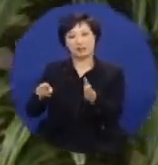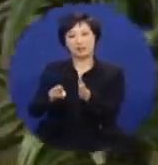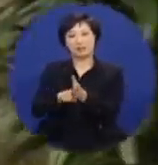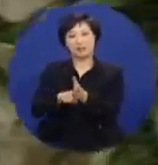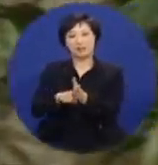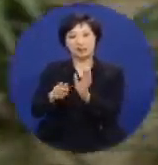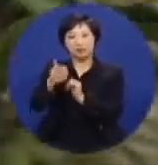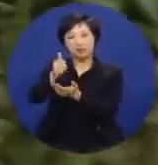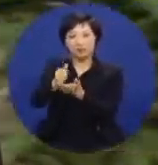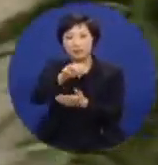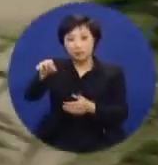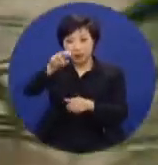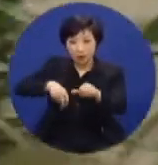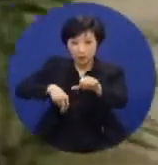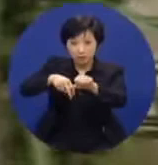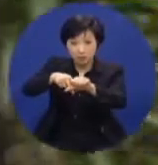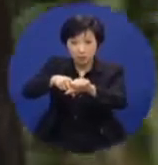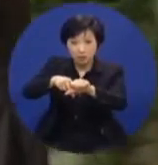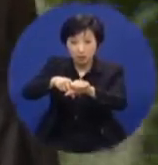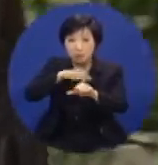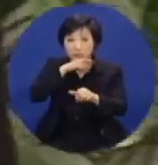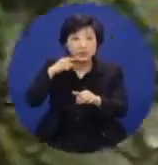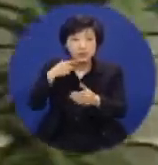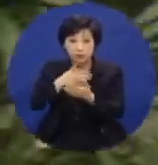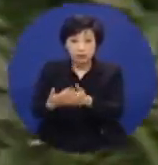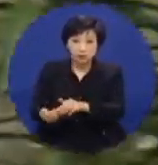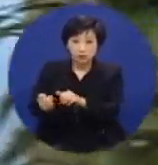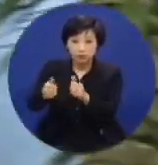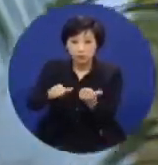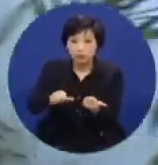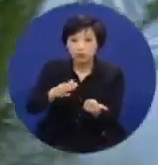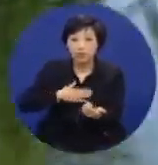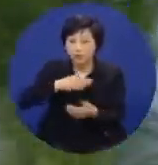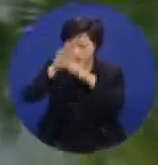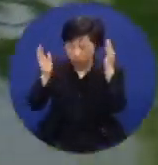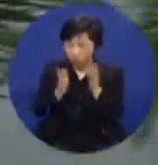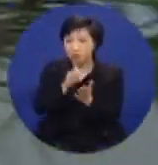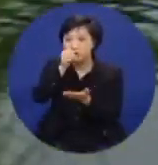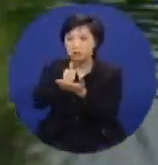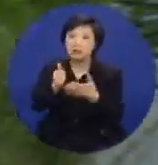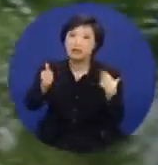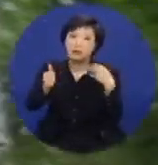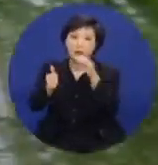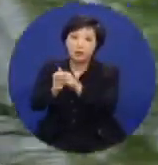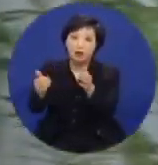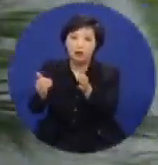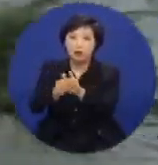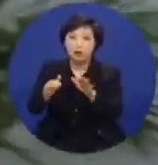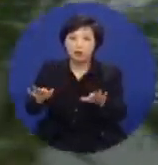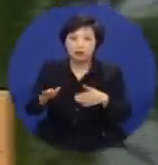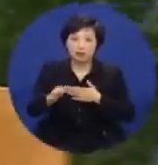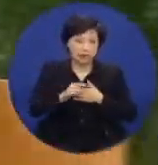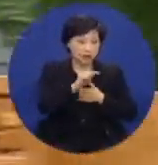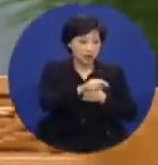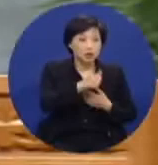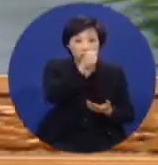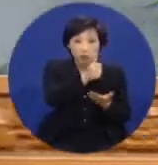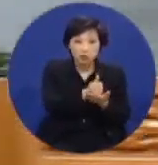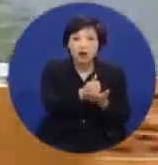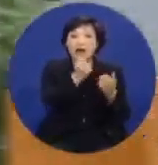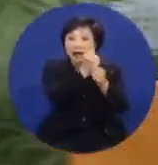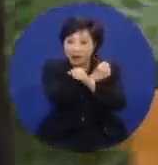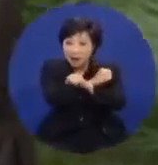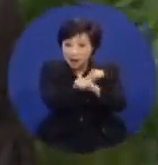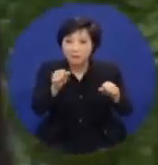예수님의 십자가에서 키울려고 손해 최를 탐 당하고 나를 최소 해방과